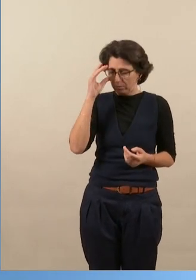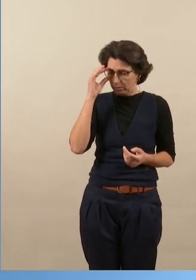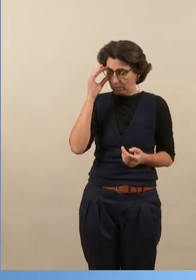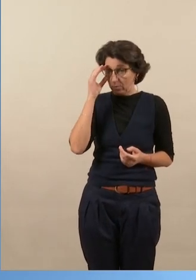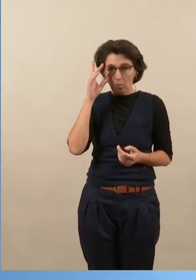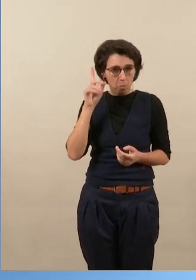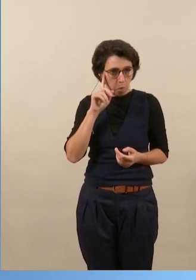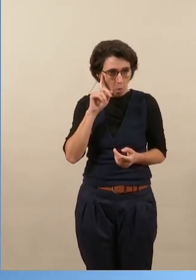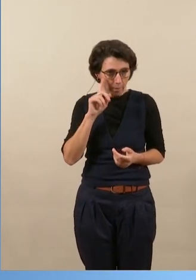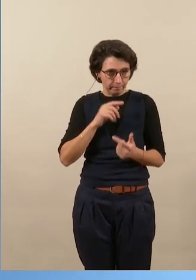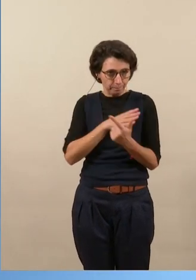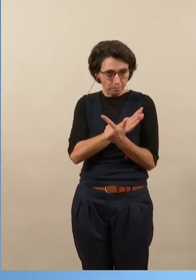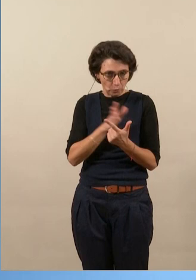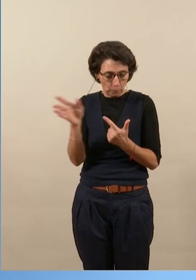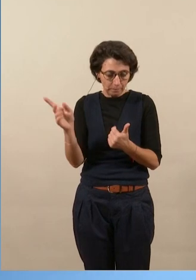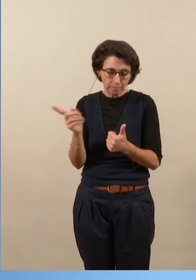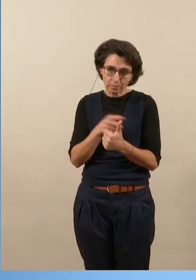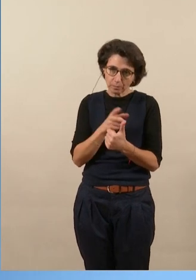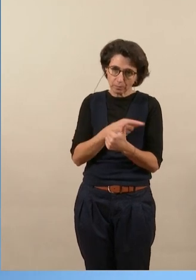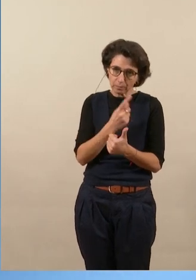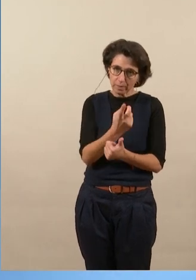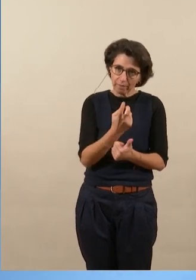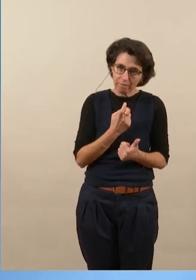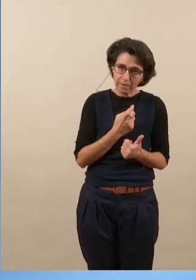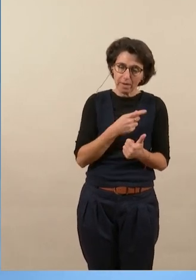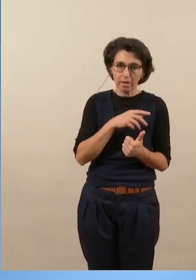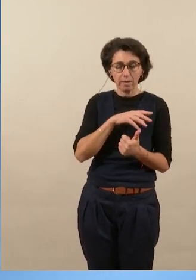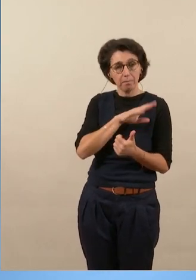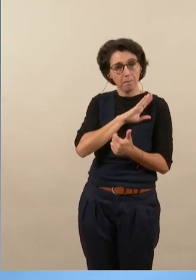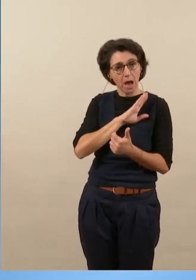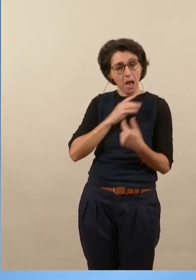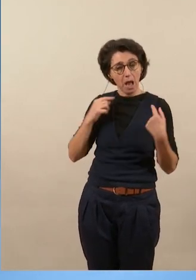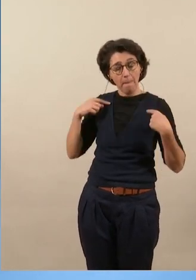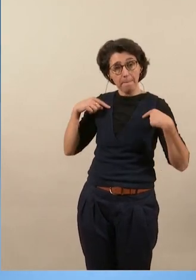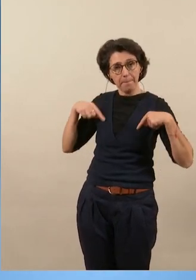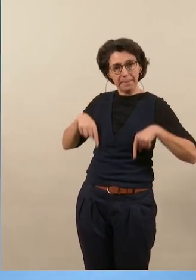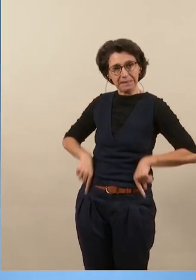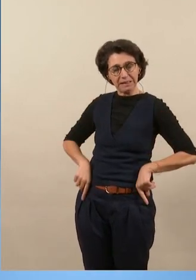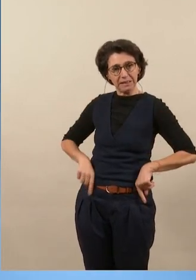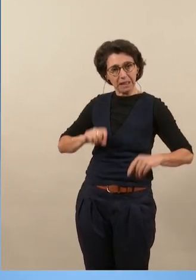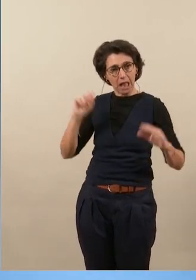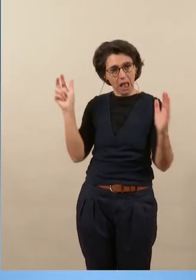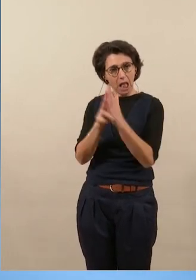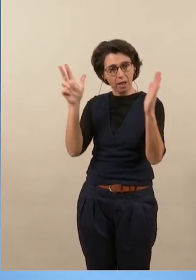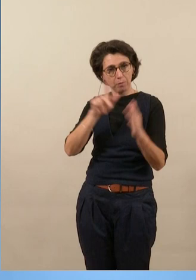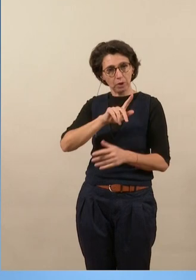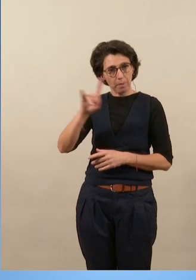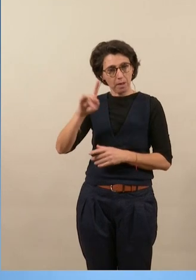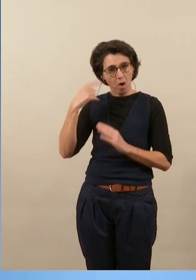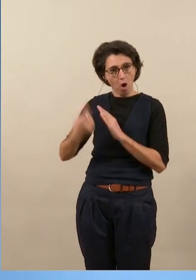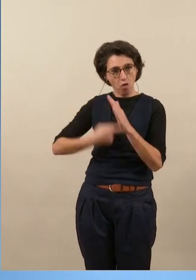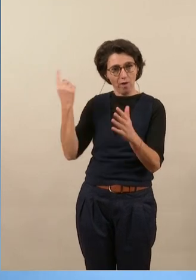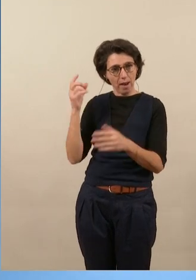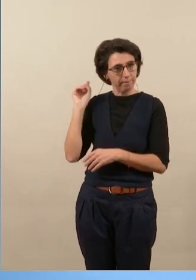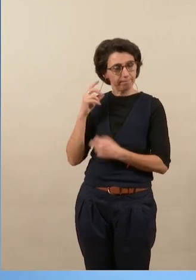raisons la première est liée au risque de refus du ministère de renouveler l'agrément à Grenoble habitat nous serons d'ailleurs